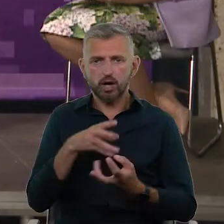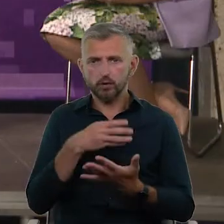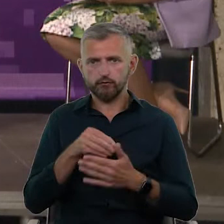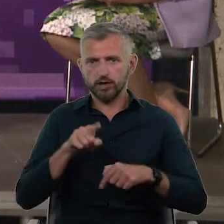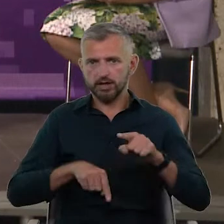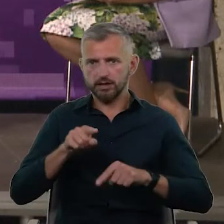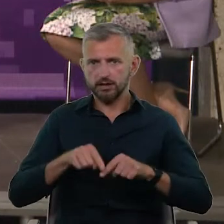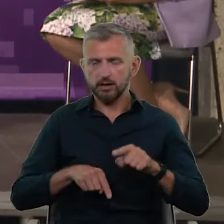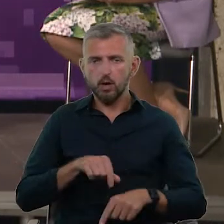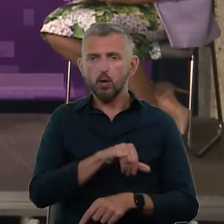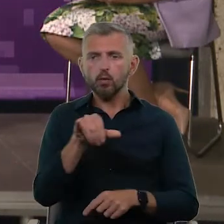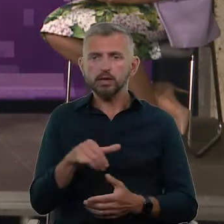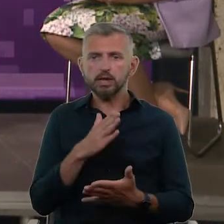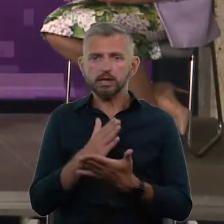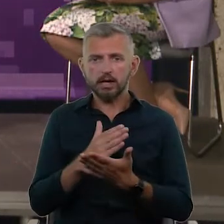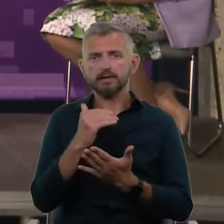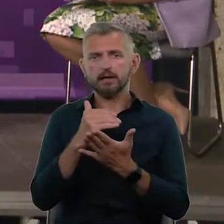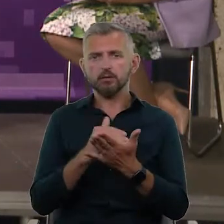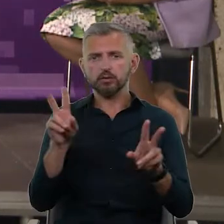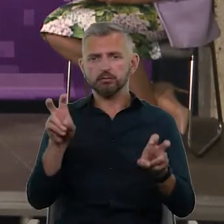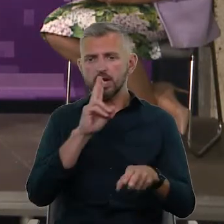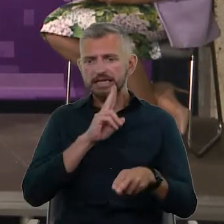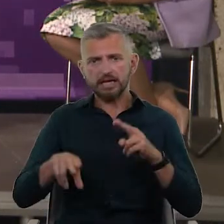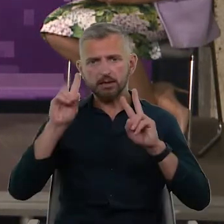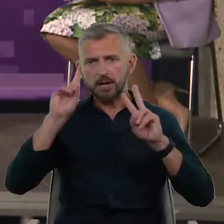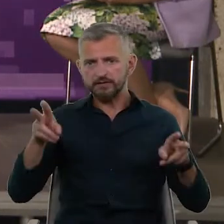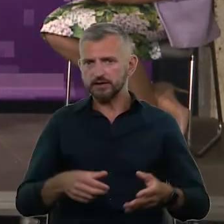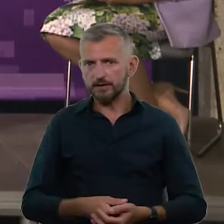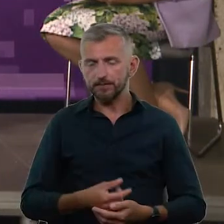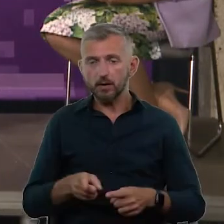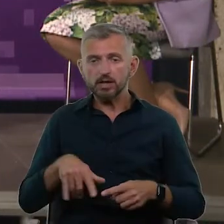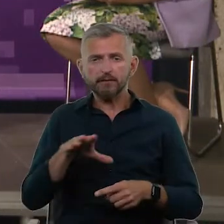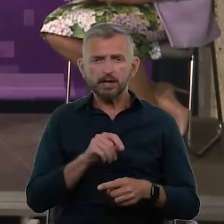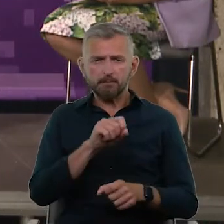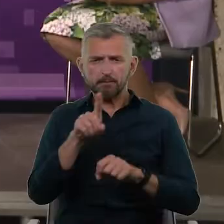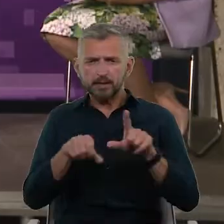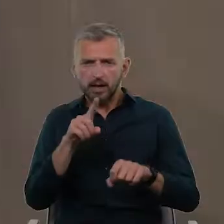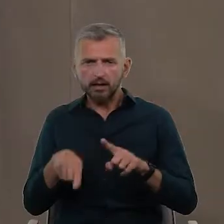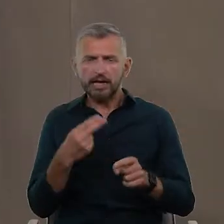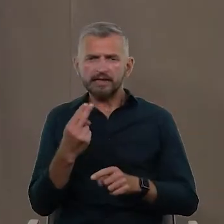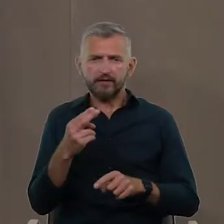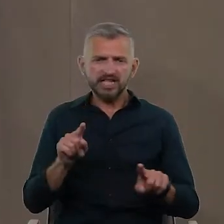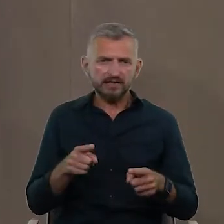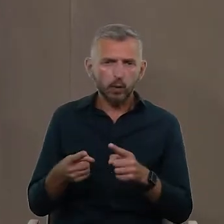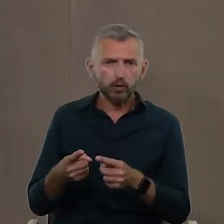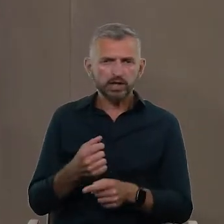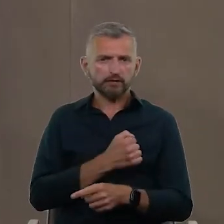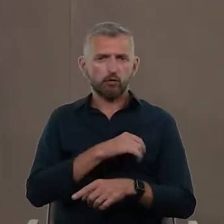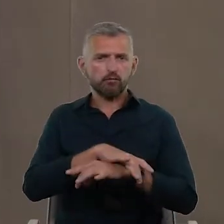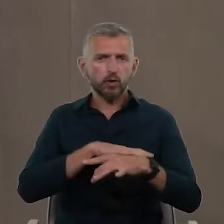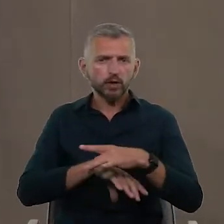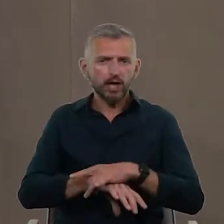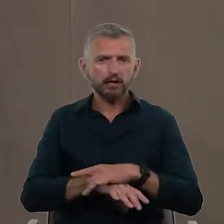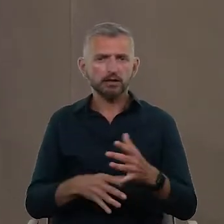рідних, в них є статус зниклих безвісти. Тобто оці всі моменти, там цивільні заручники, військовополонені,